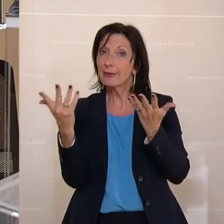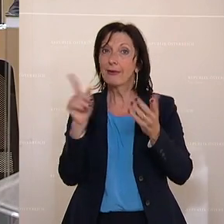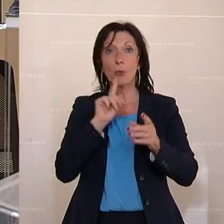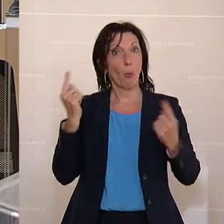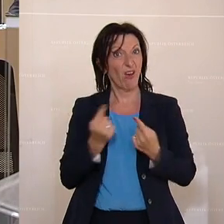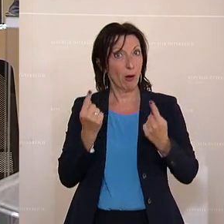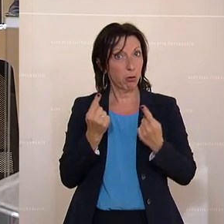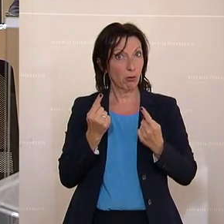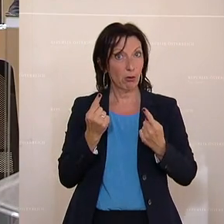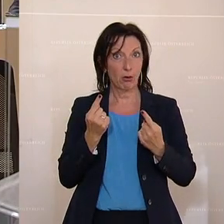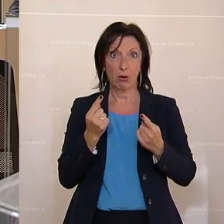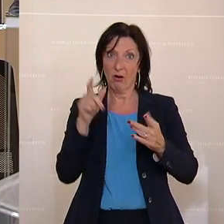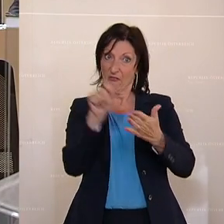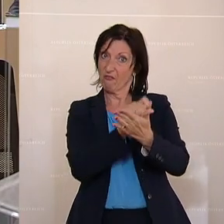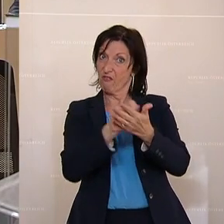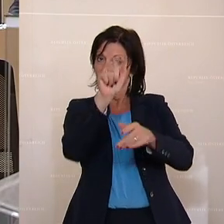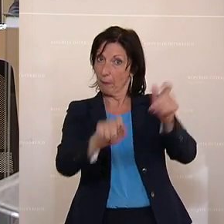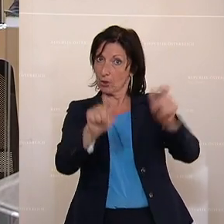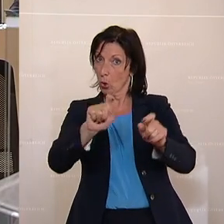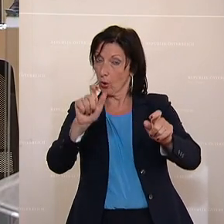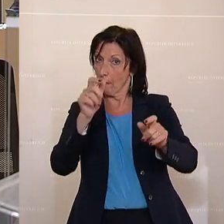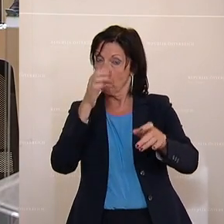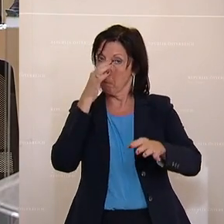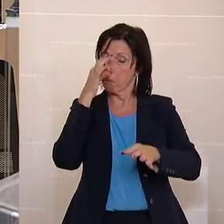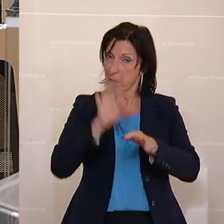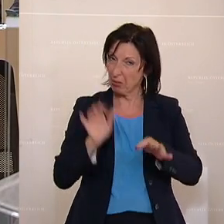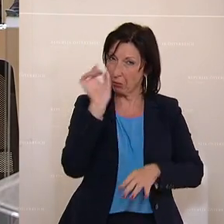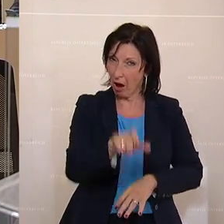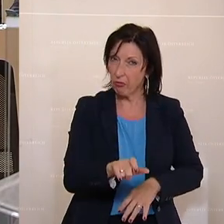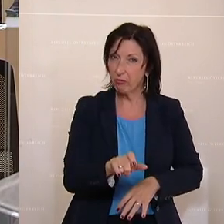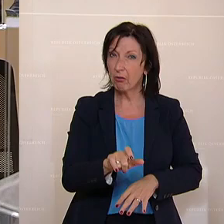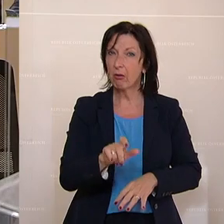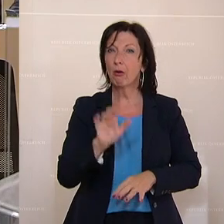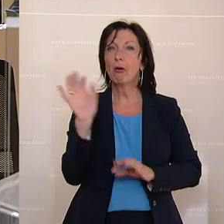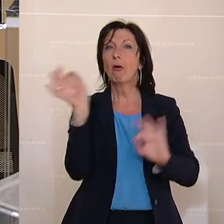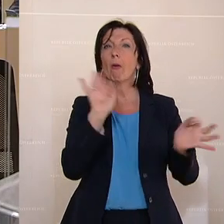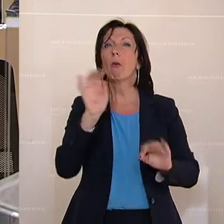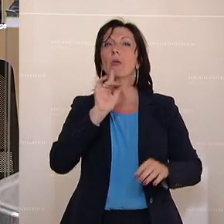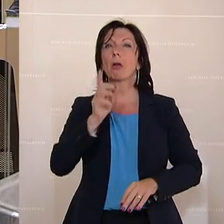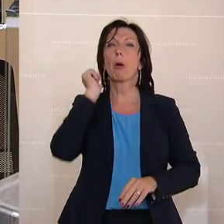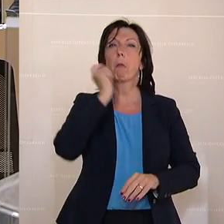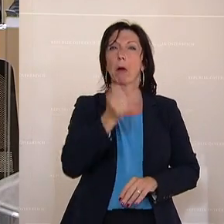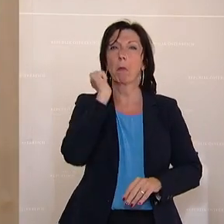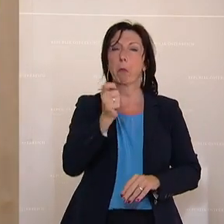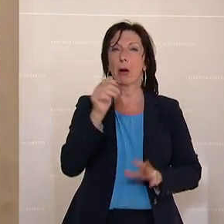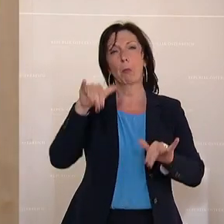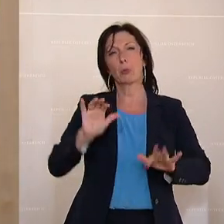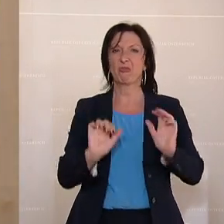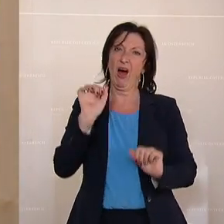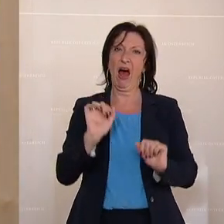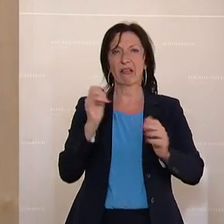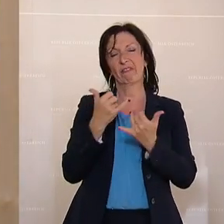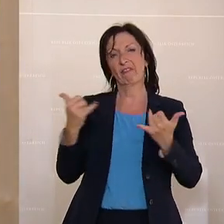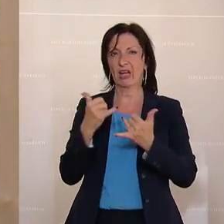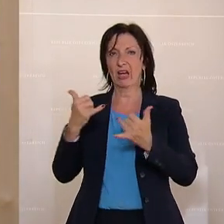Wähler? Oder weiß man sich nur mehr zu helfen mit barbarischen Schlägen? Weil man muss es so tun, als wäre die Route